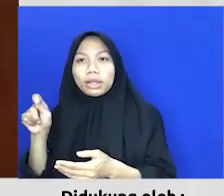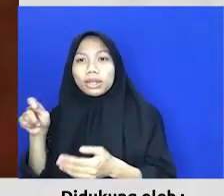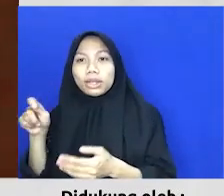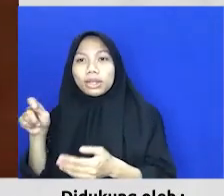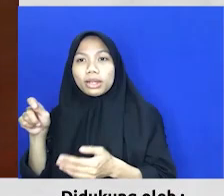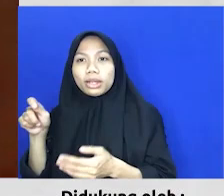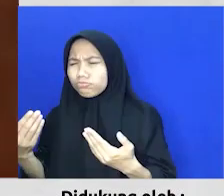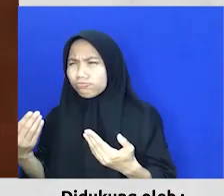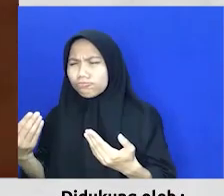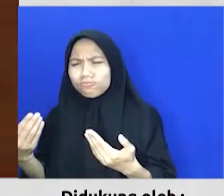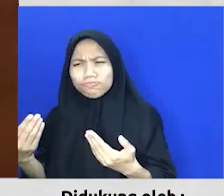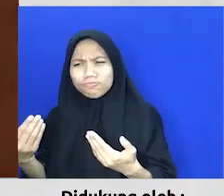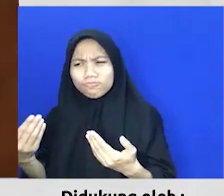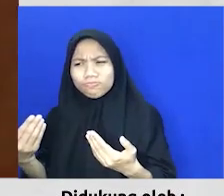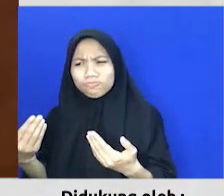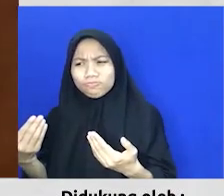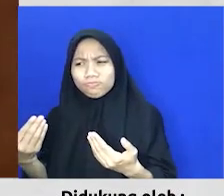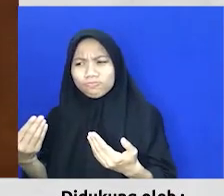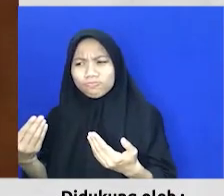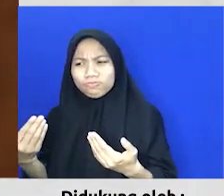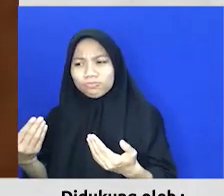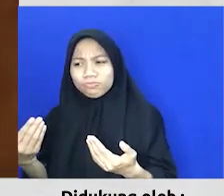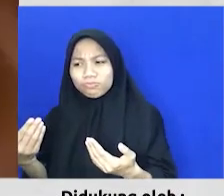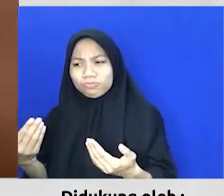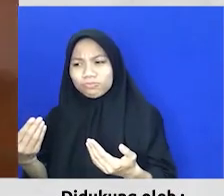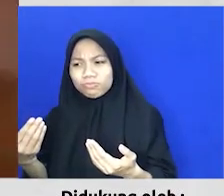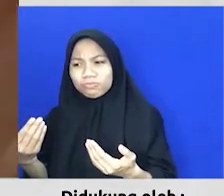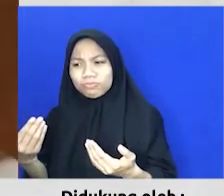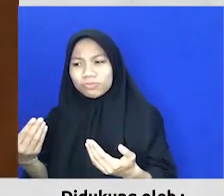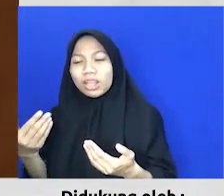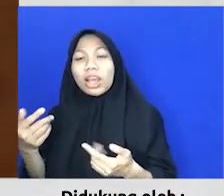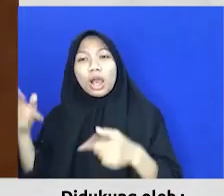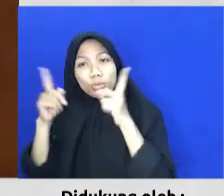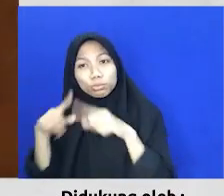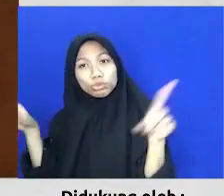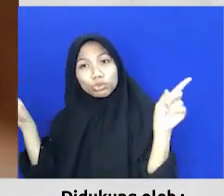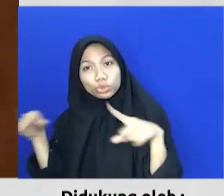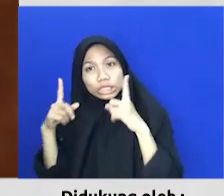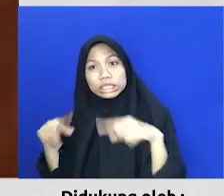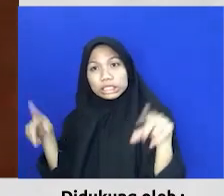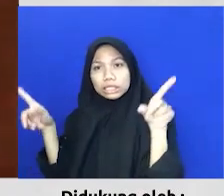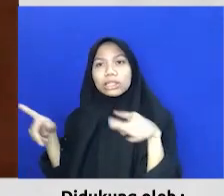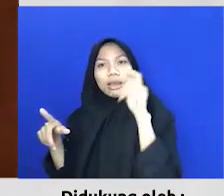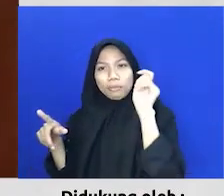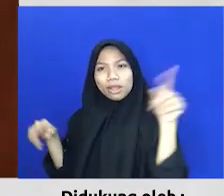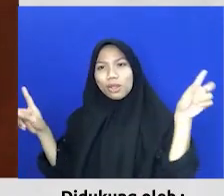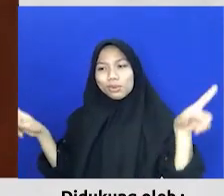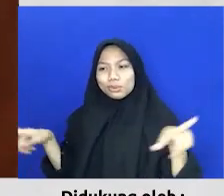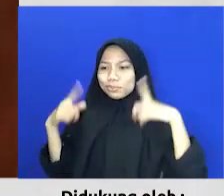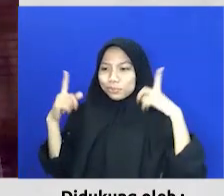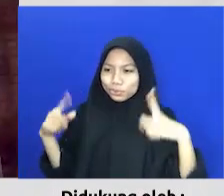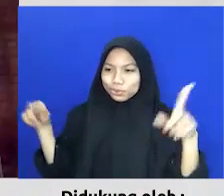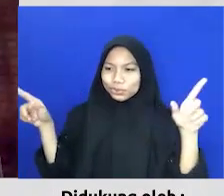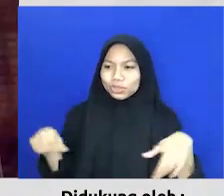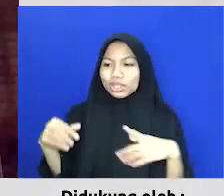makin jauh kita itu kok makin santai dia ya. Nah begitulah kita mencoba menyusun waktu itu. Nah, itu